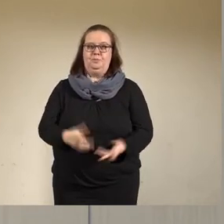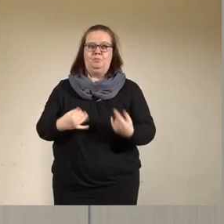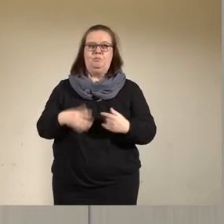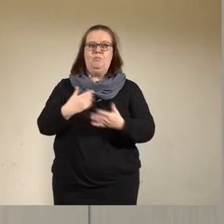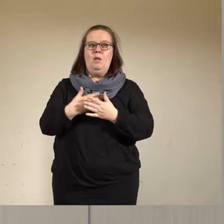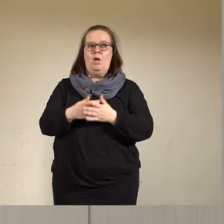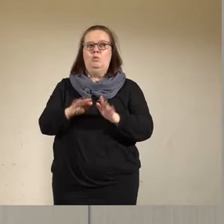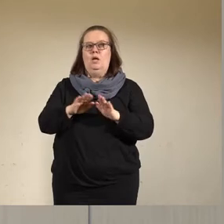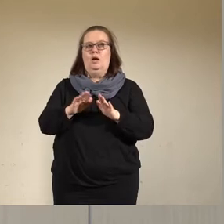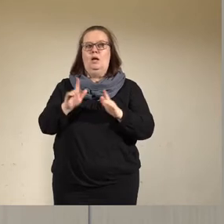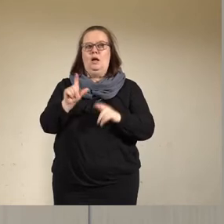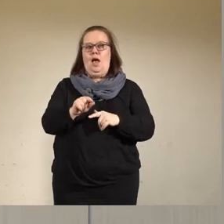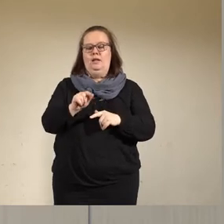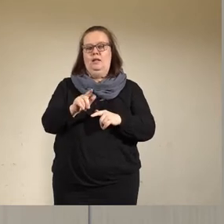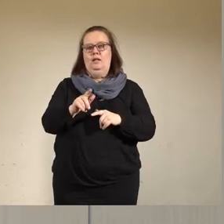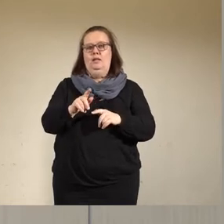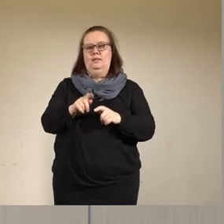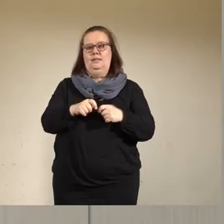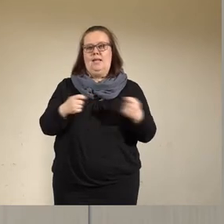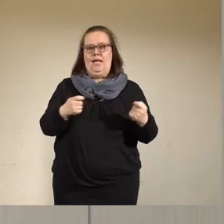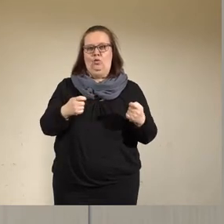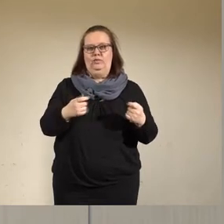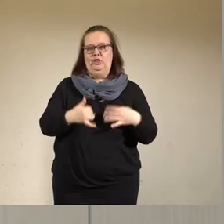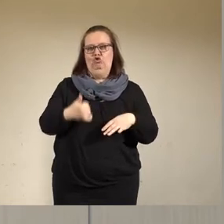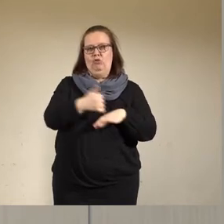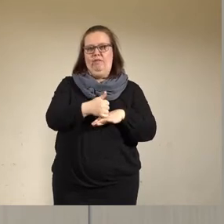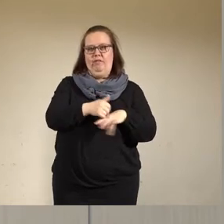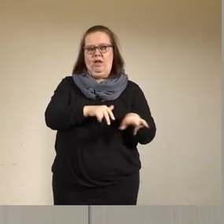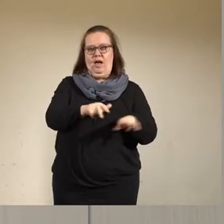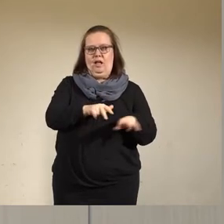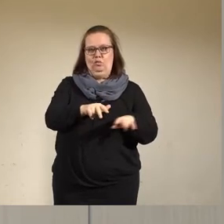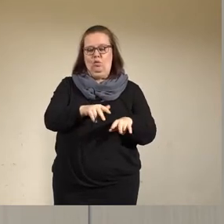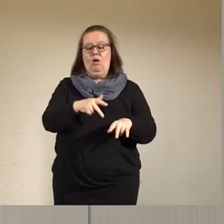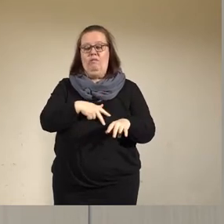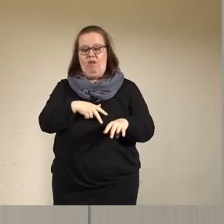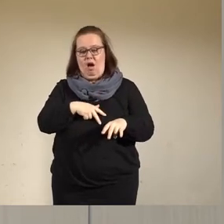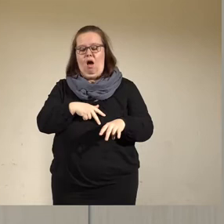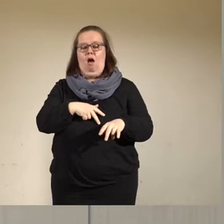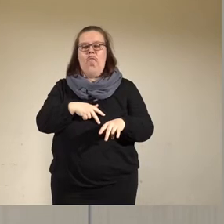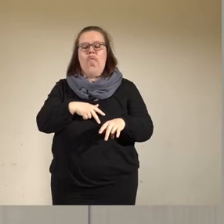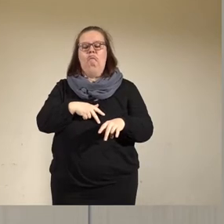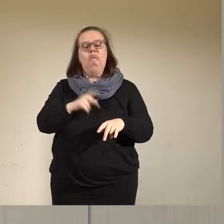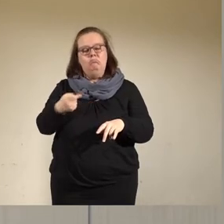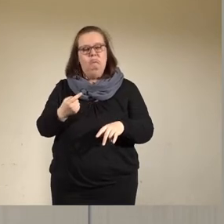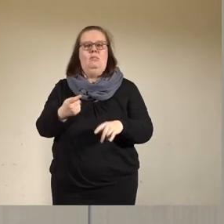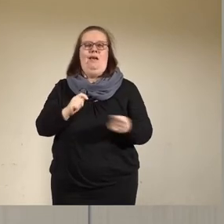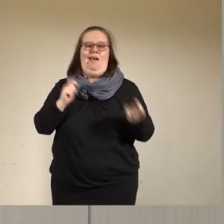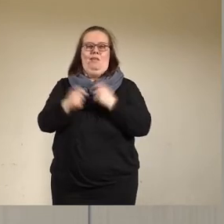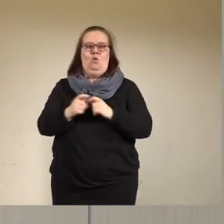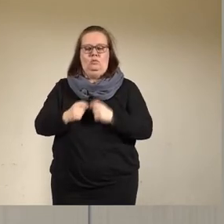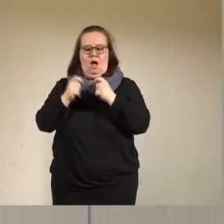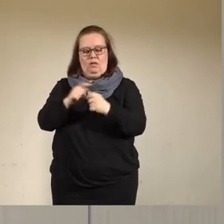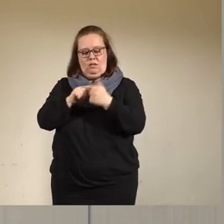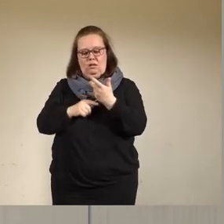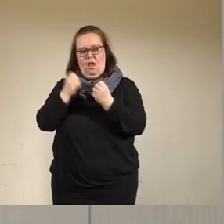Chefredakteur einer kleinen Dresdner Tageszeitung hat der Änderungsantrag sehr wohl Profil und es sind auch klar die